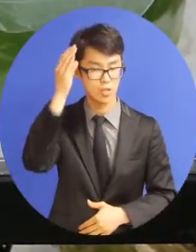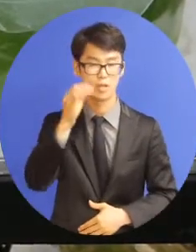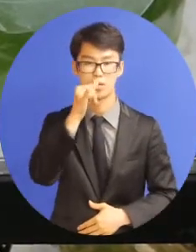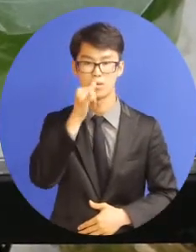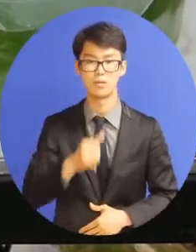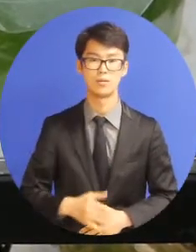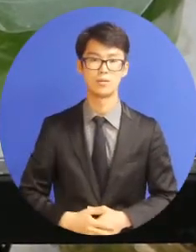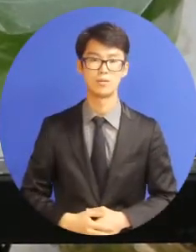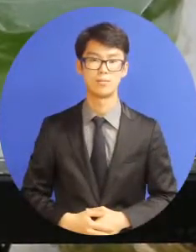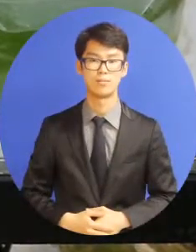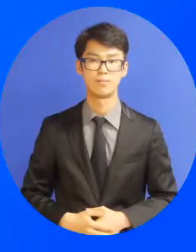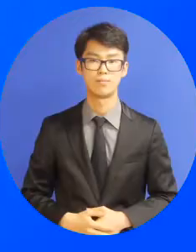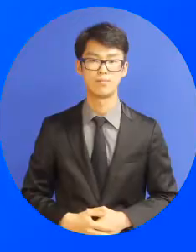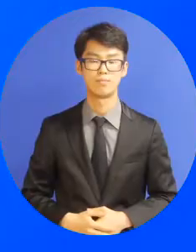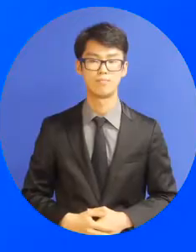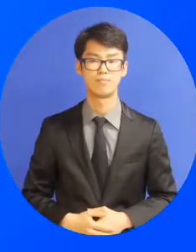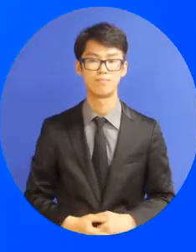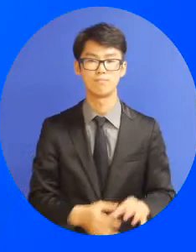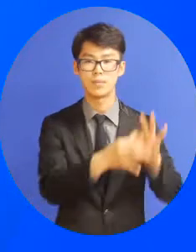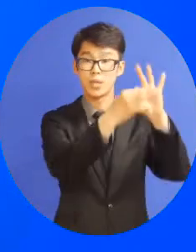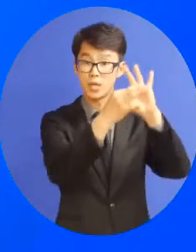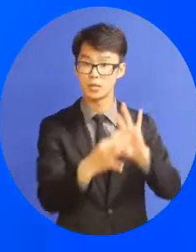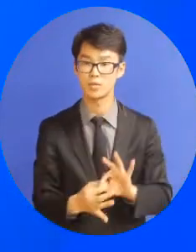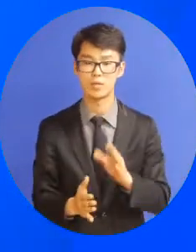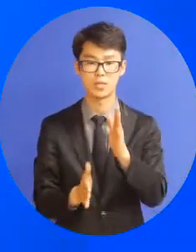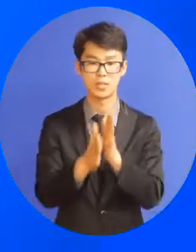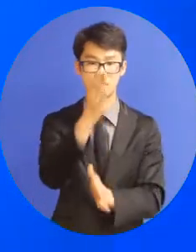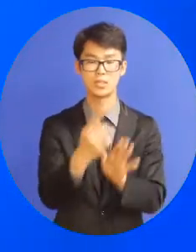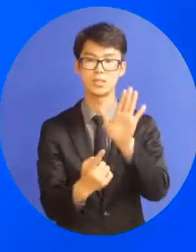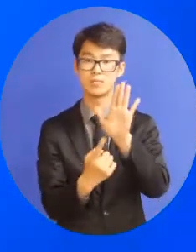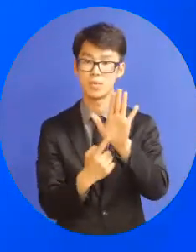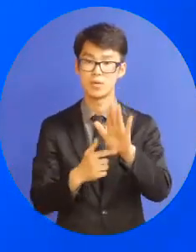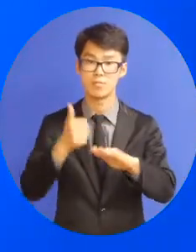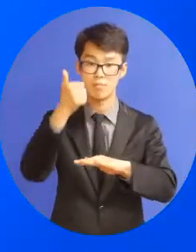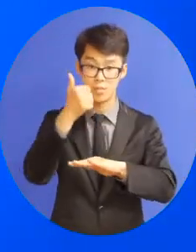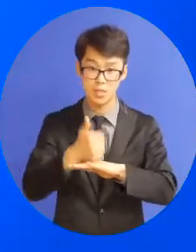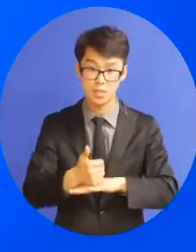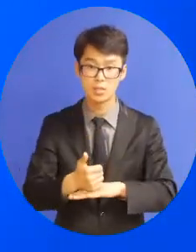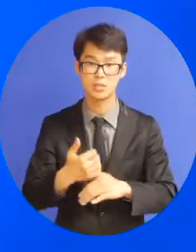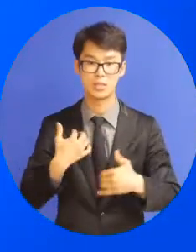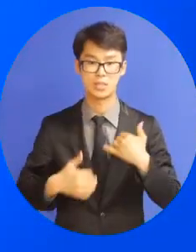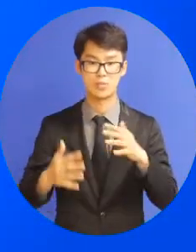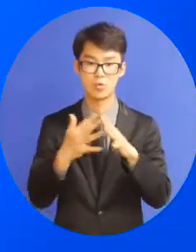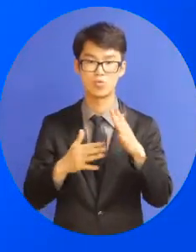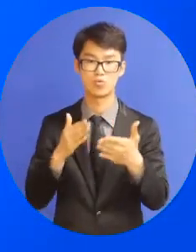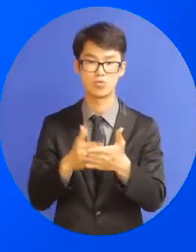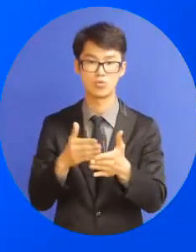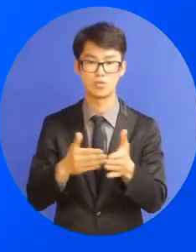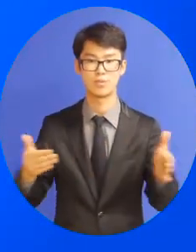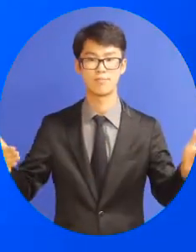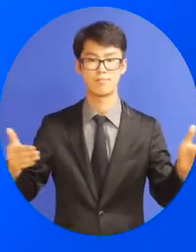기대하고 있습니다. 이어서 전해드리는 시정 알림 게시판을 끝으로 흥미진진 공주